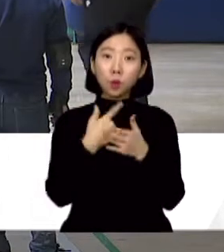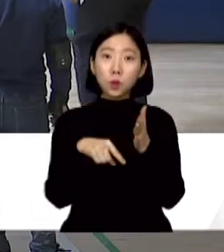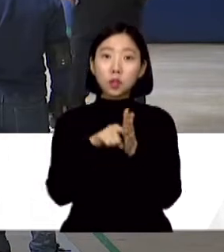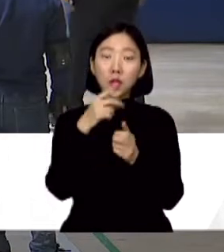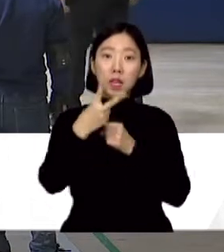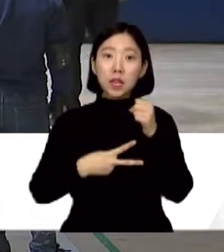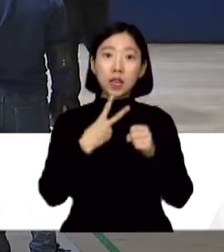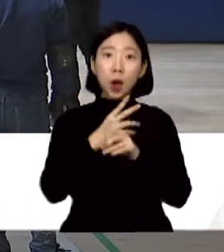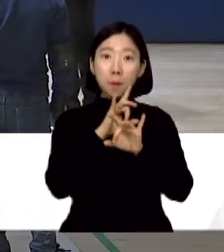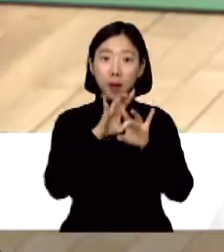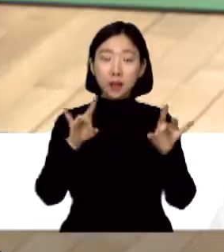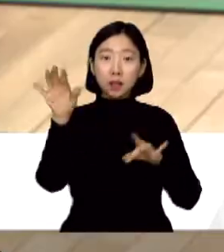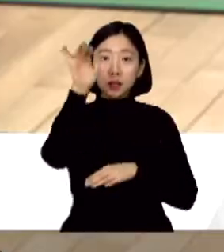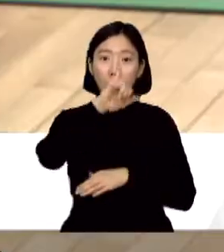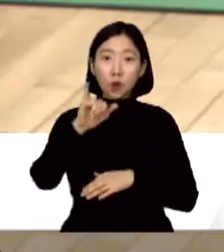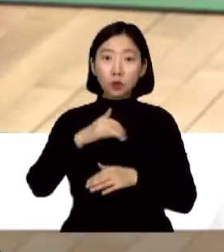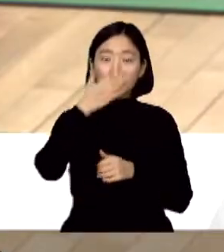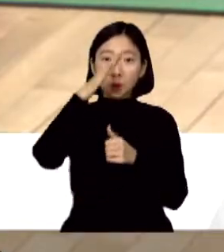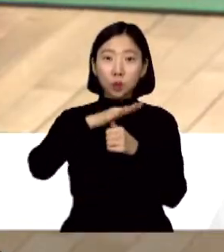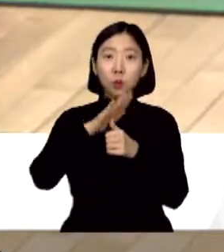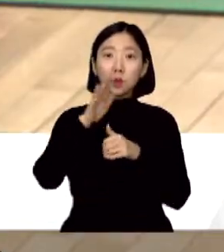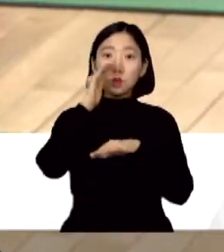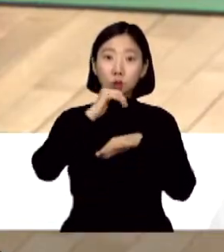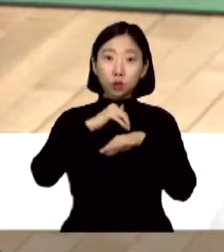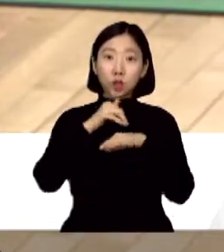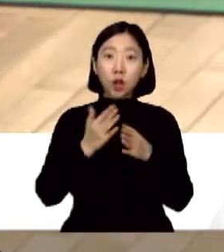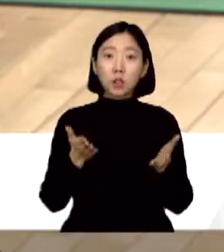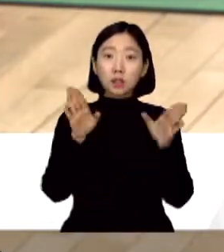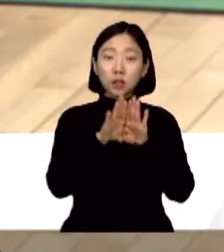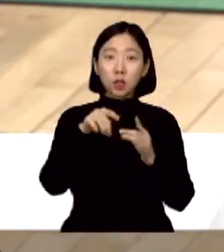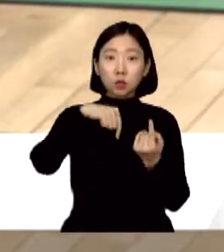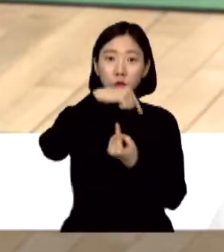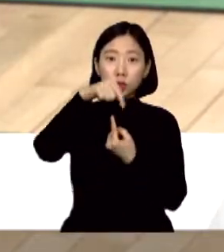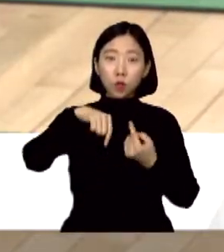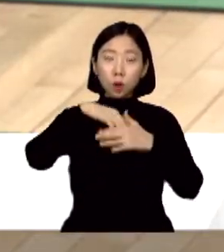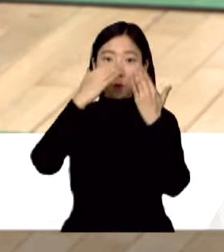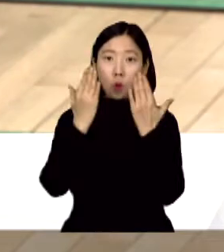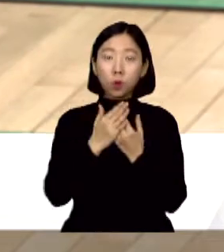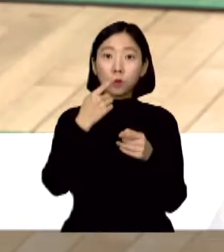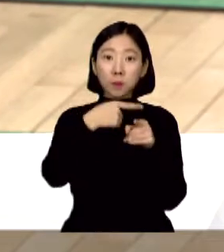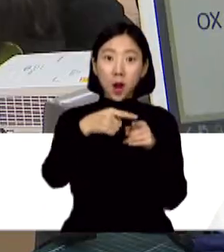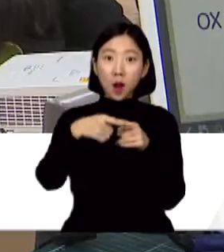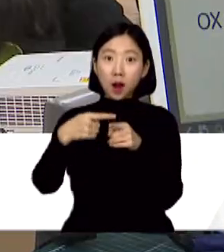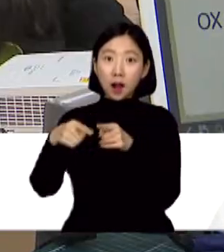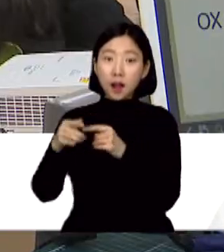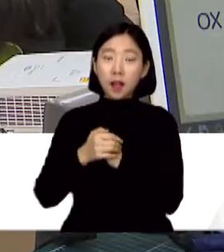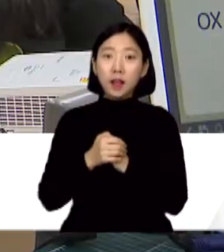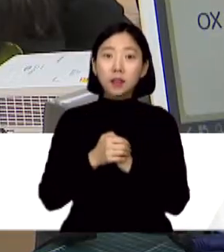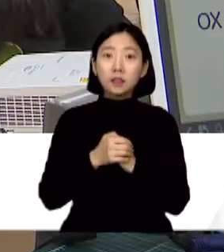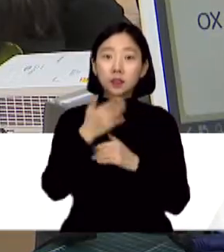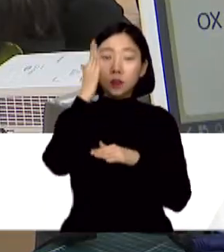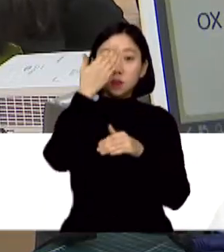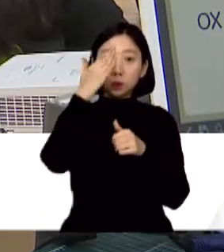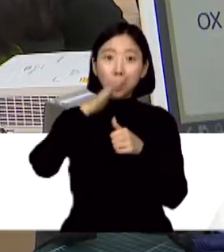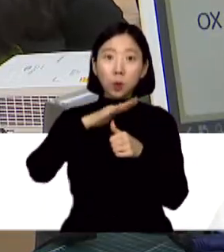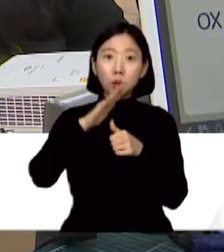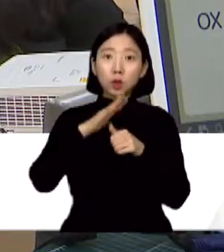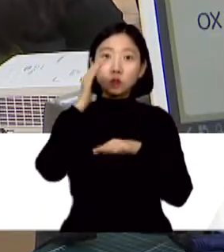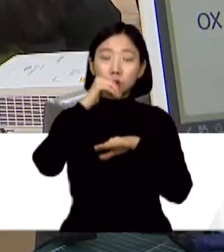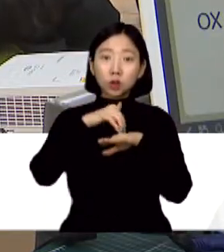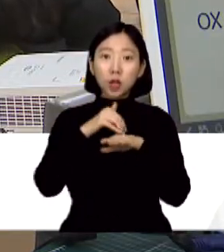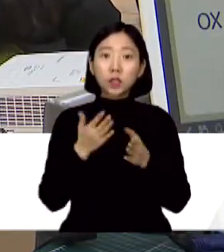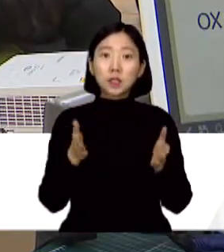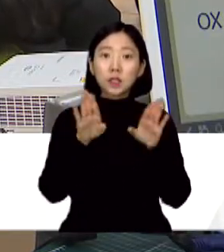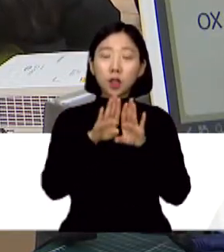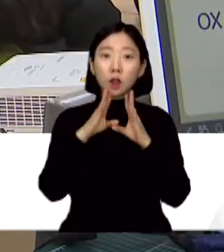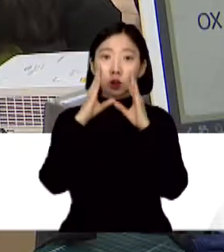조성을 위해 2년마다 전국 생활권 청소년 수련시설을 대상으로 운영 전반에 관한 사항을 평가하는 청소년